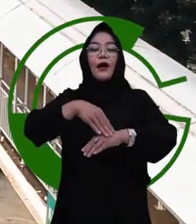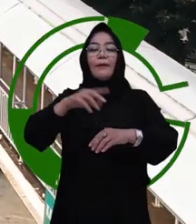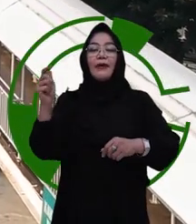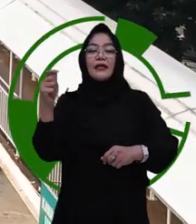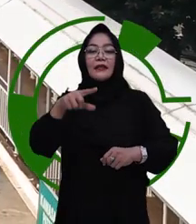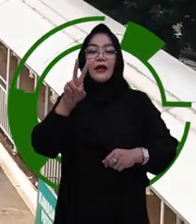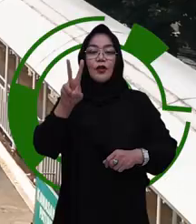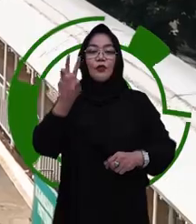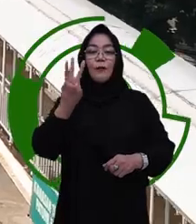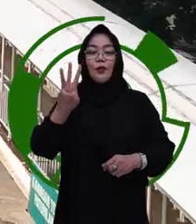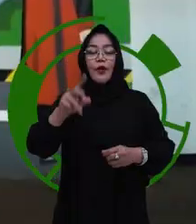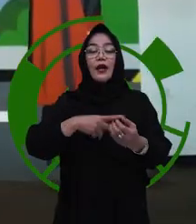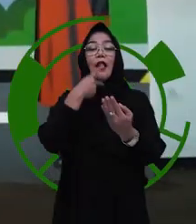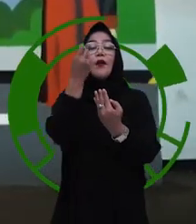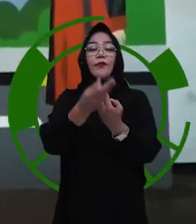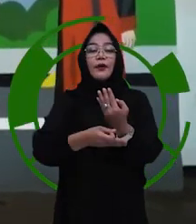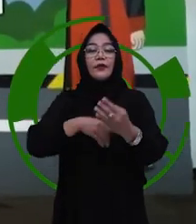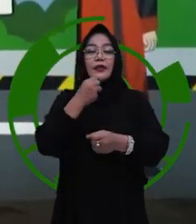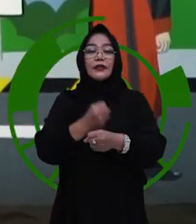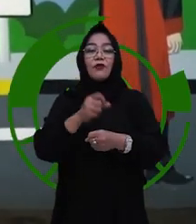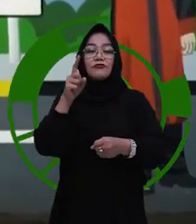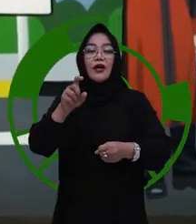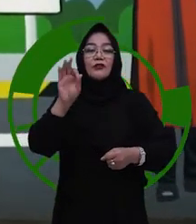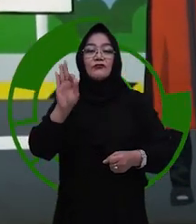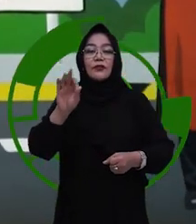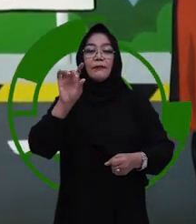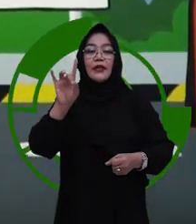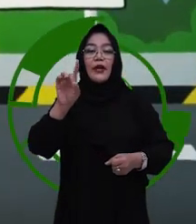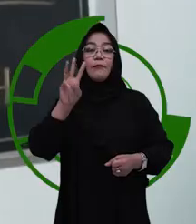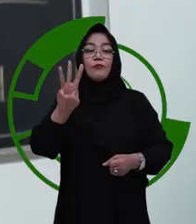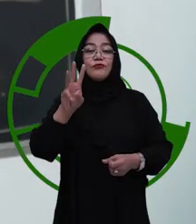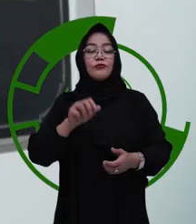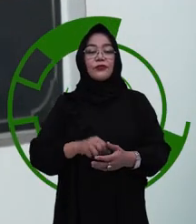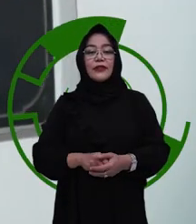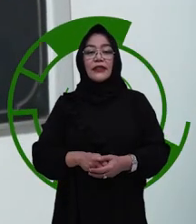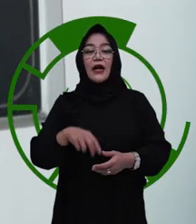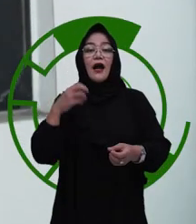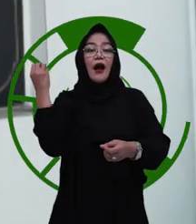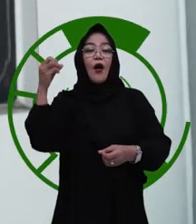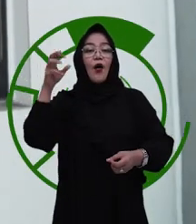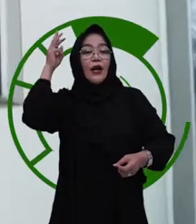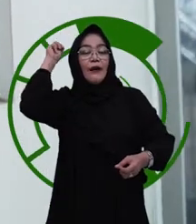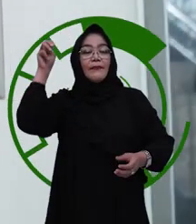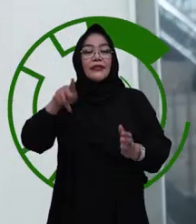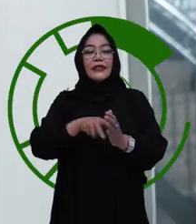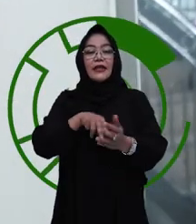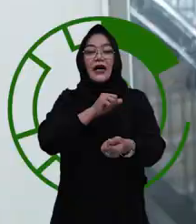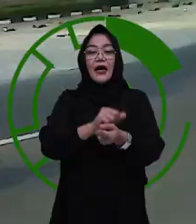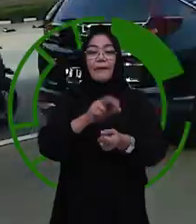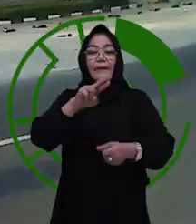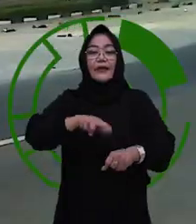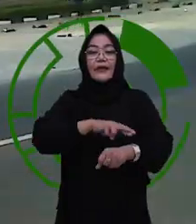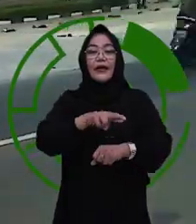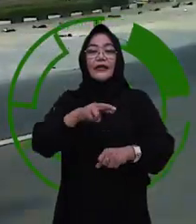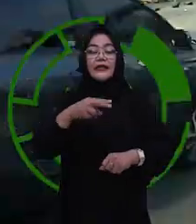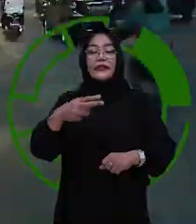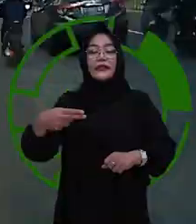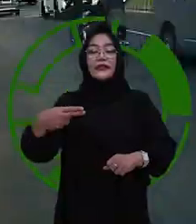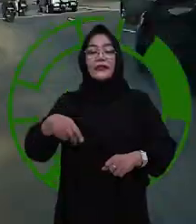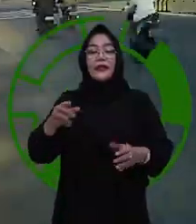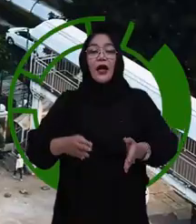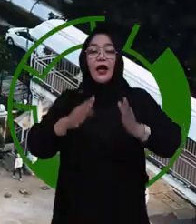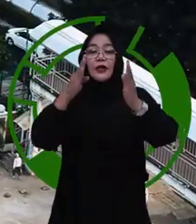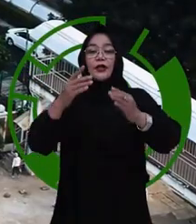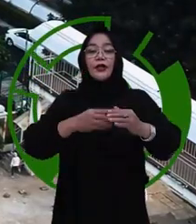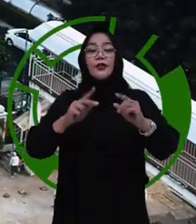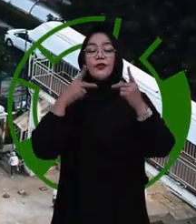tanggal 26 Februari tahun 1983 oleh Menteri Kehakiman RI. Gedung kantor